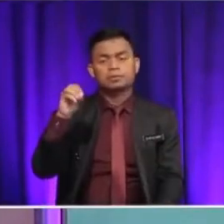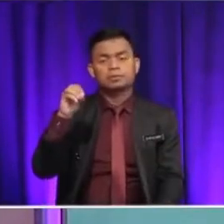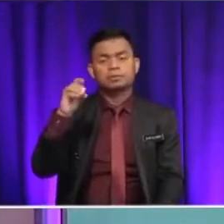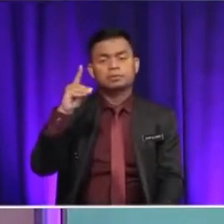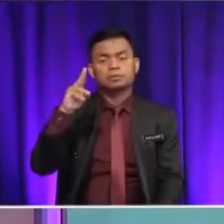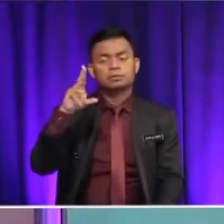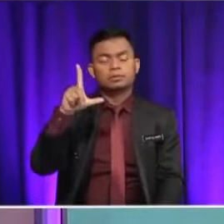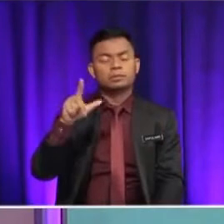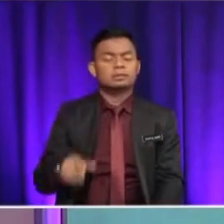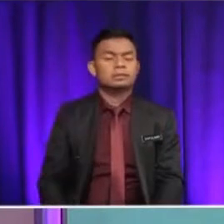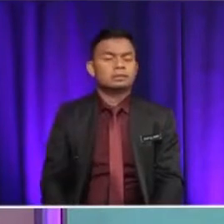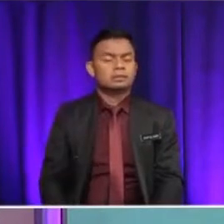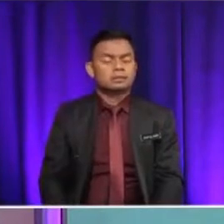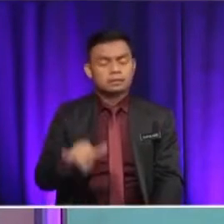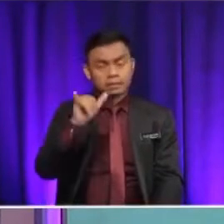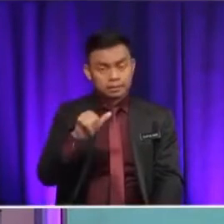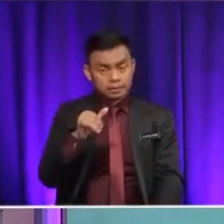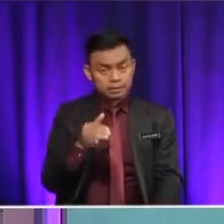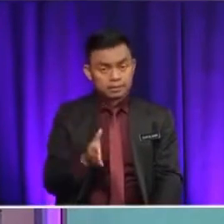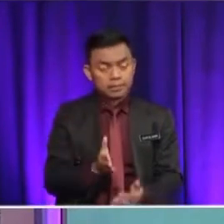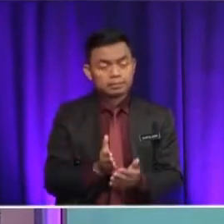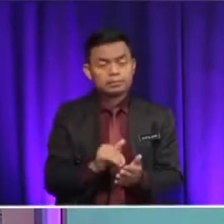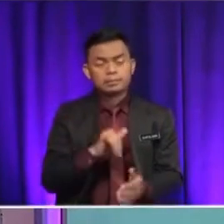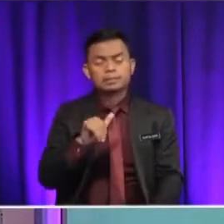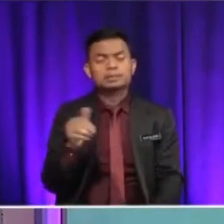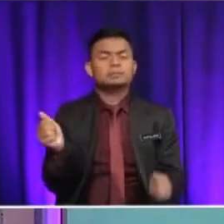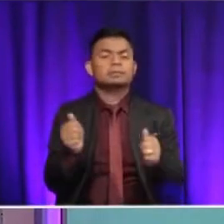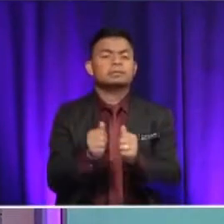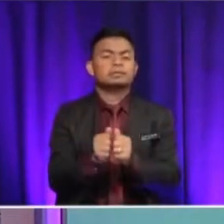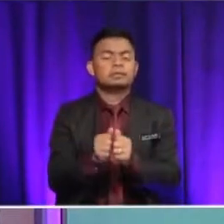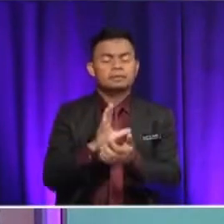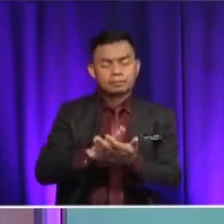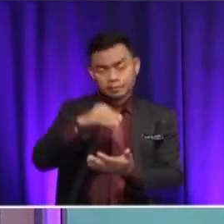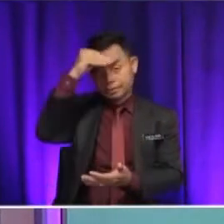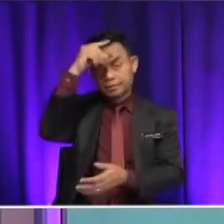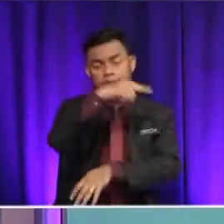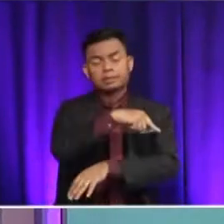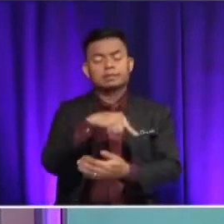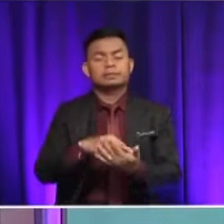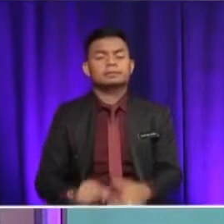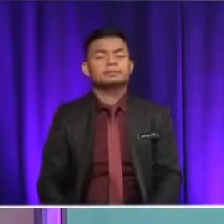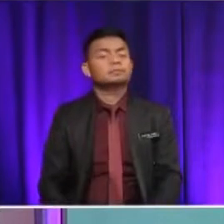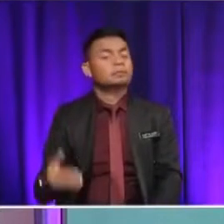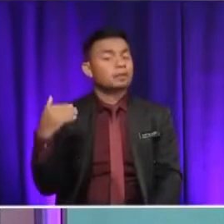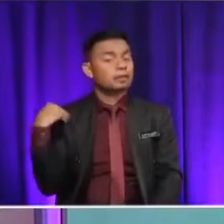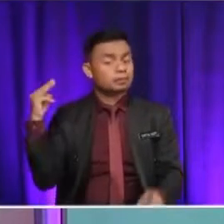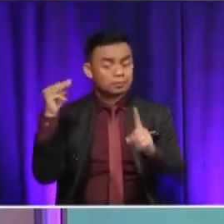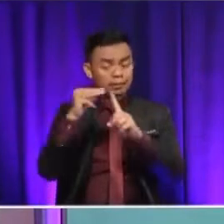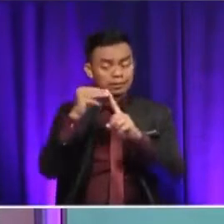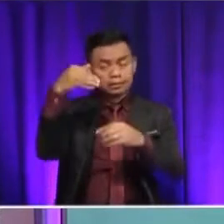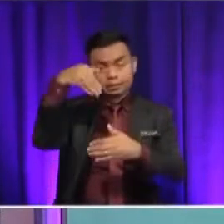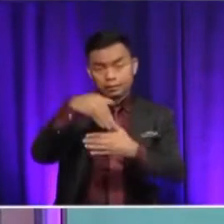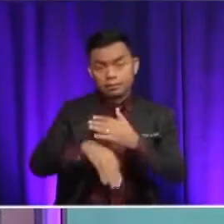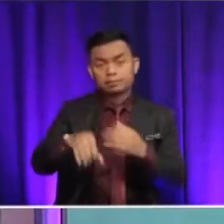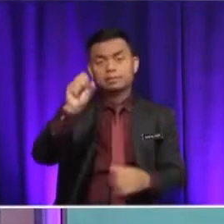dengan pembelajaran modul ini. So dia ada markah lah dalam SPM. So murid kena lengkapkan kedua-dua